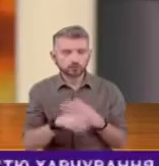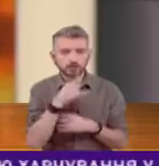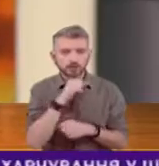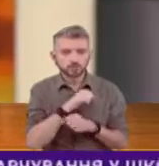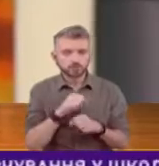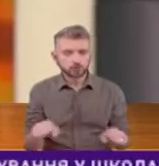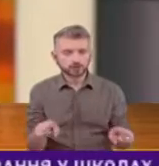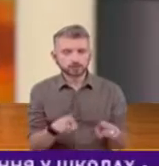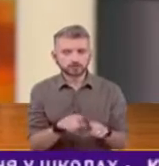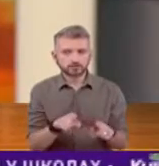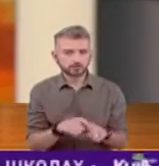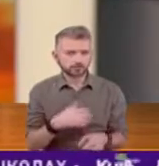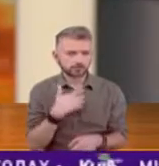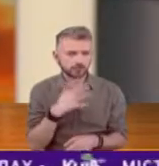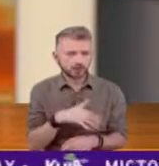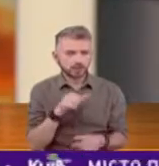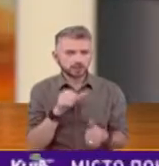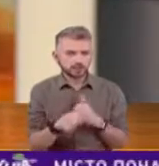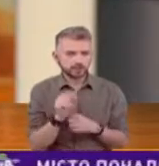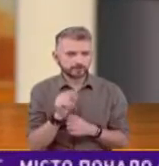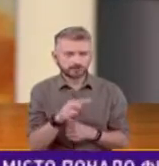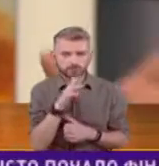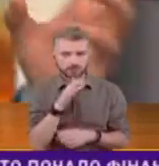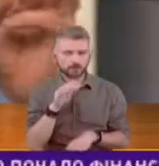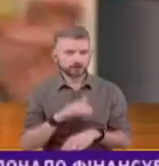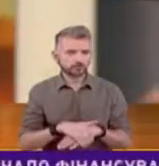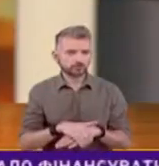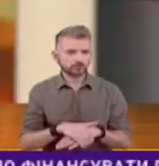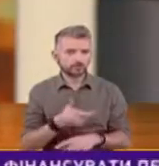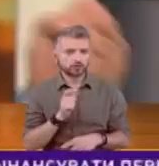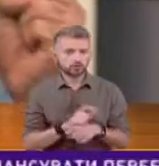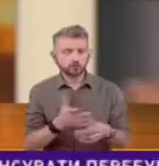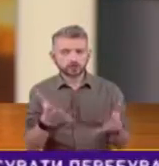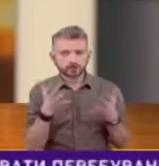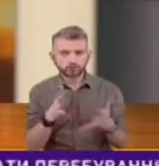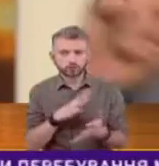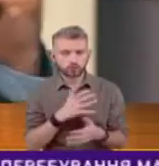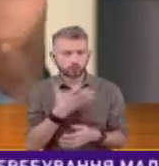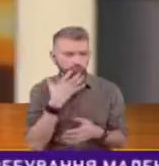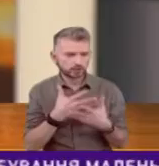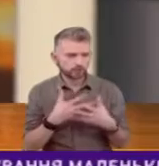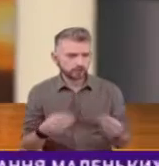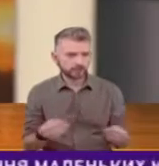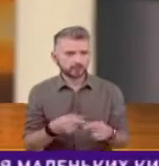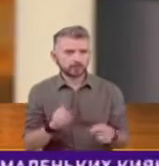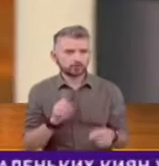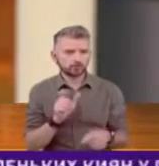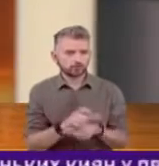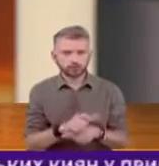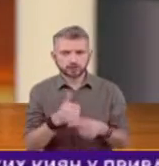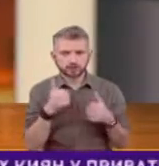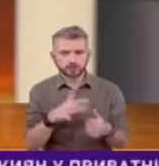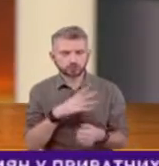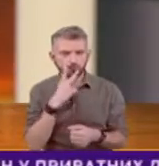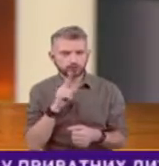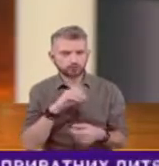можна настільки кричати, ще в цей же самий момент, я ж кажу, фактично, дуже чітко, ну, було потепління, це дуже яскраво було видно